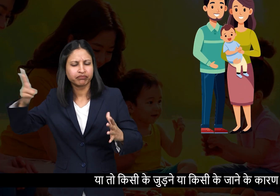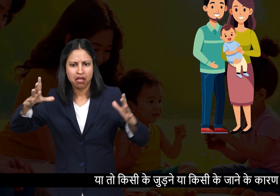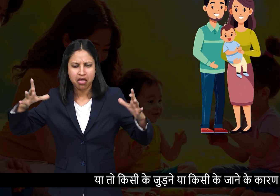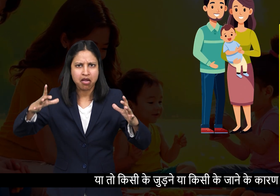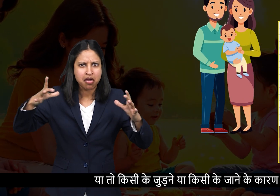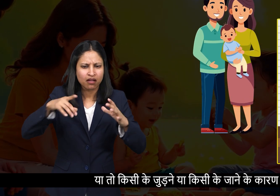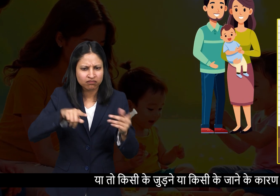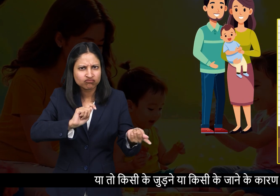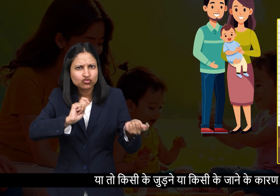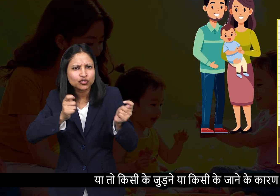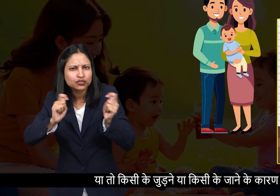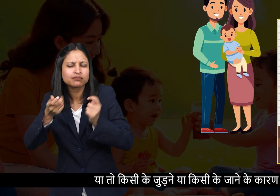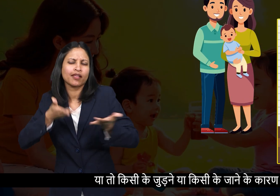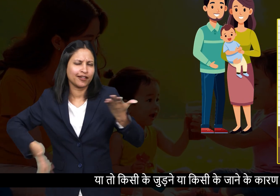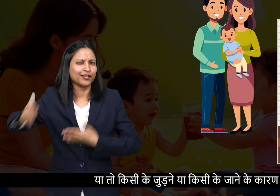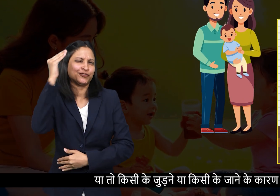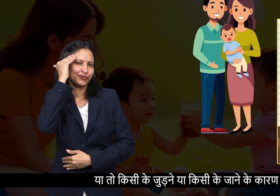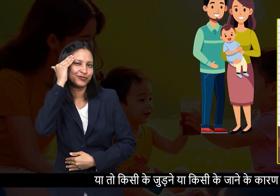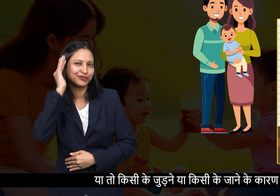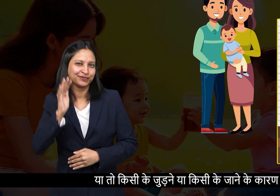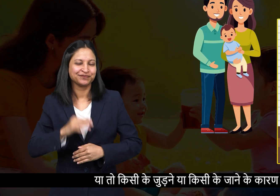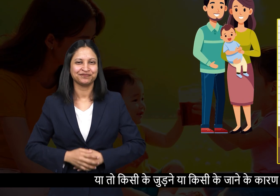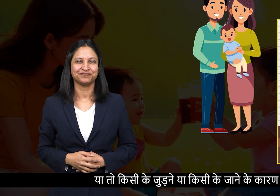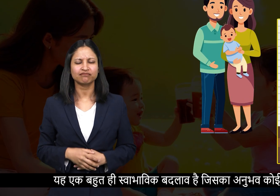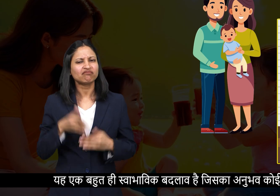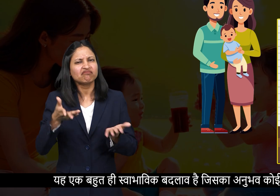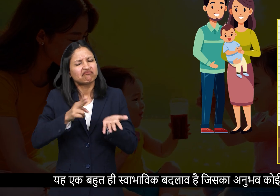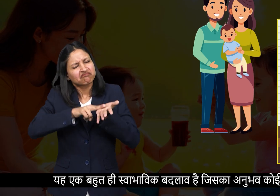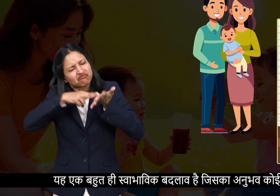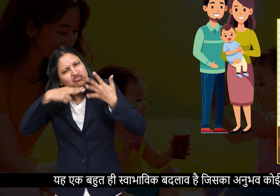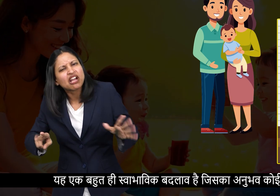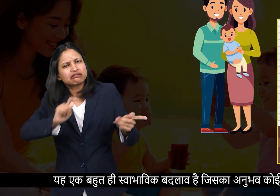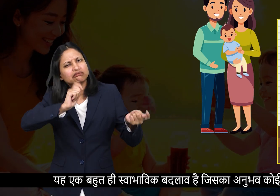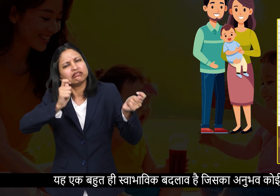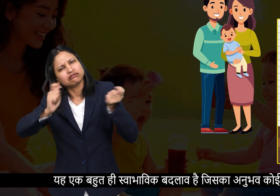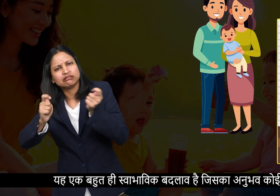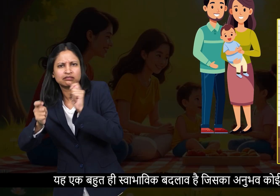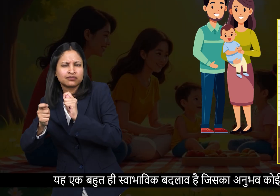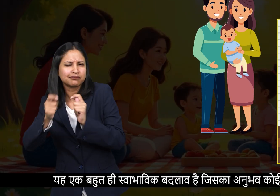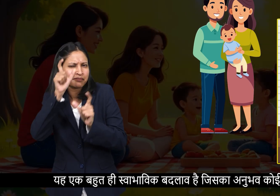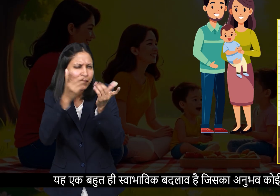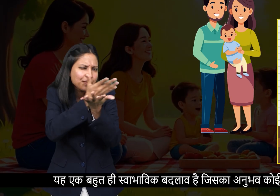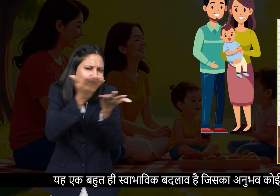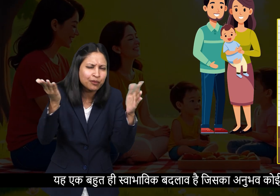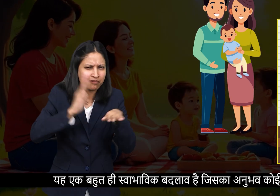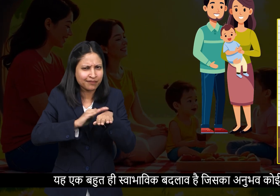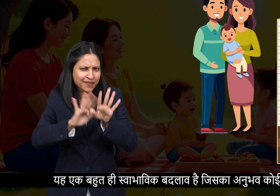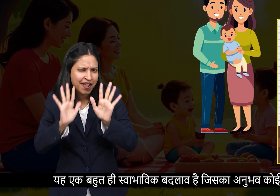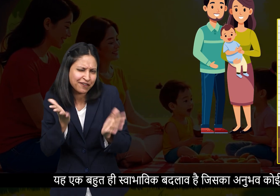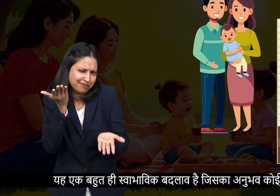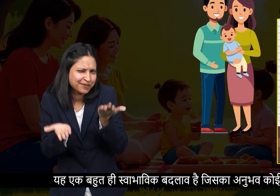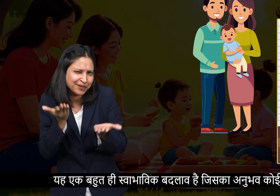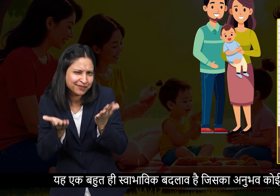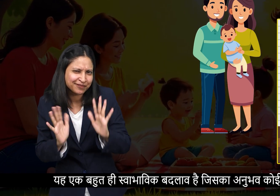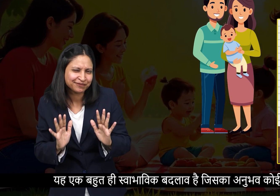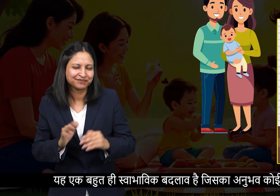या किसी के जाने के कारण होते हैं। ये एक बहुत ही स्वाभाविक बदलाव है जिसका अनुभव कोई